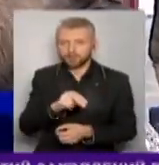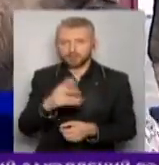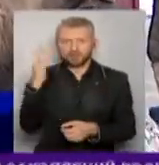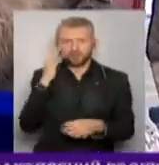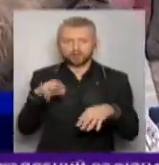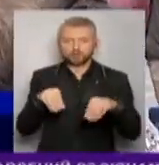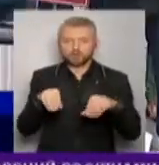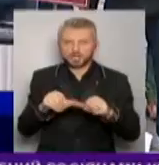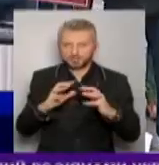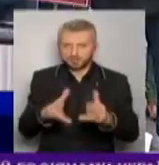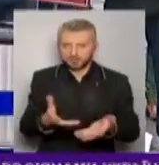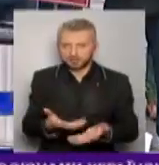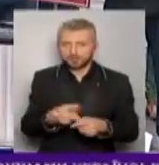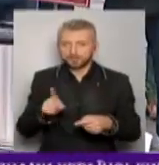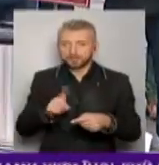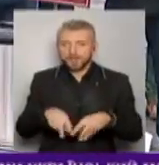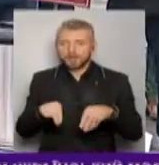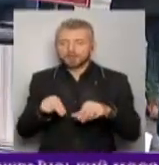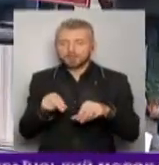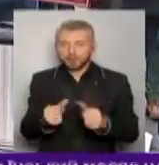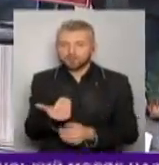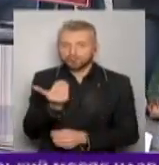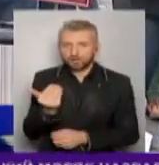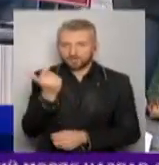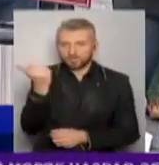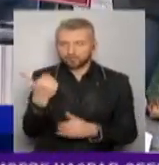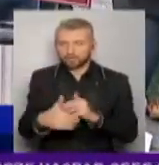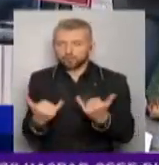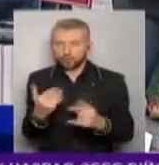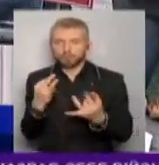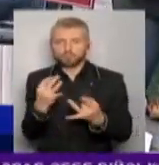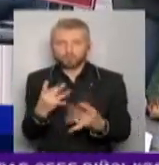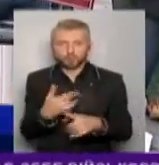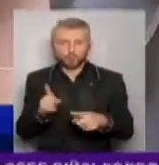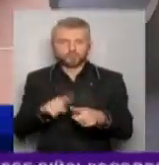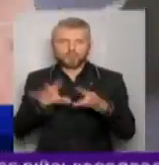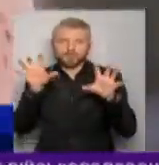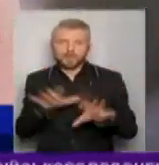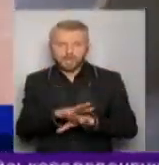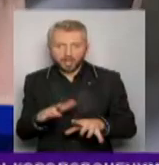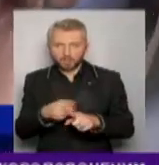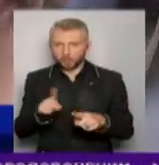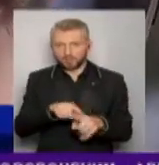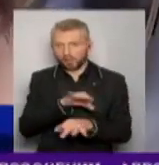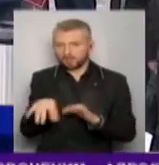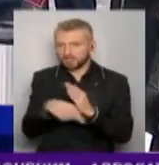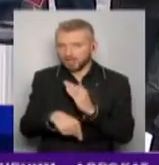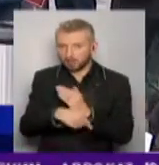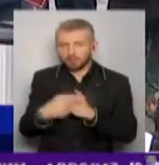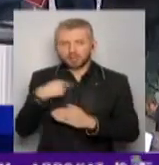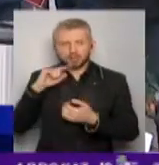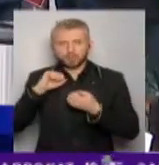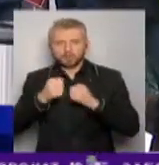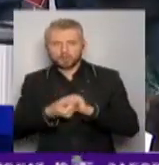чорнозьоми в світі. Ця земля належить власникові вже сьогодні. Просто це нелегально і це схема. Ми пам'ятаємо